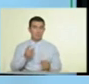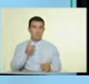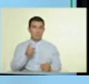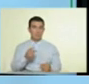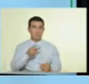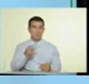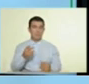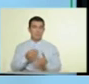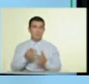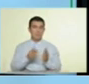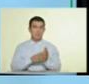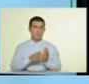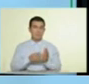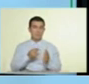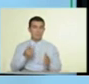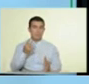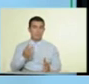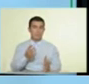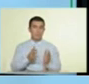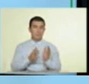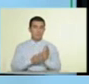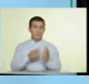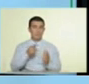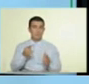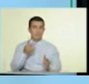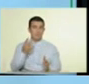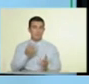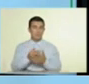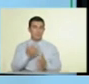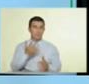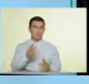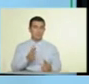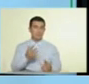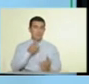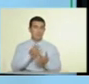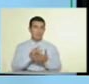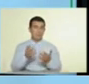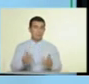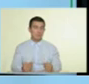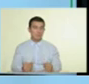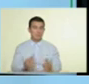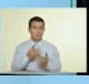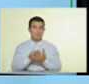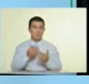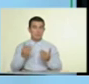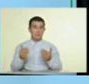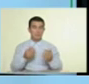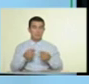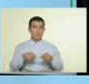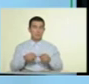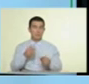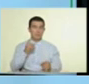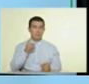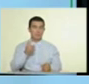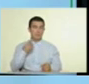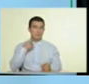barobar 9 ayrı 4 ga 9 dan 4 ni ayirsak 5 ko'rib turganingizdek bu holda ham x